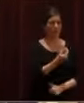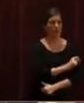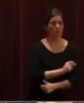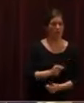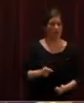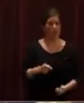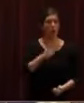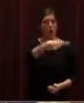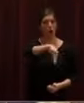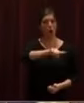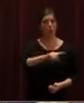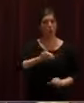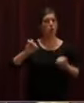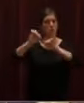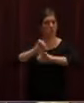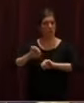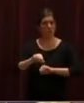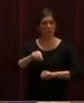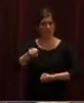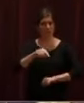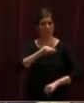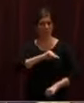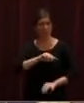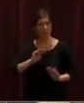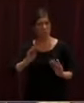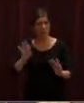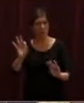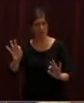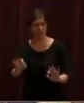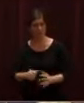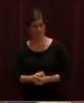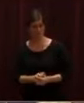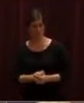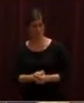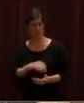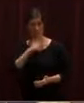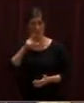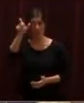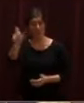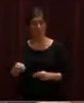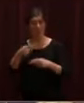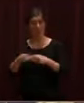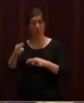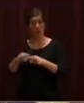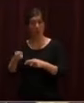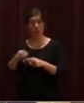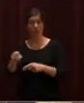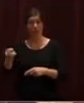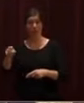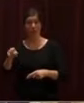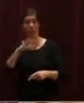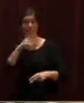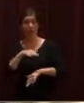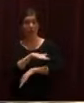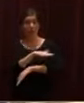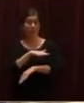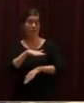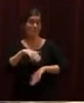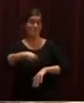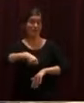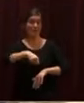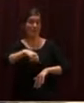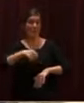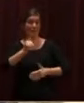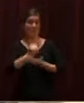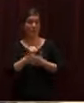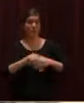ètica, senyora Santiago? Posar de president a Limàs una política que ha abusat dels seus privilegis? La senyora Armengol se'n riu de